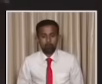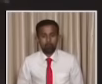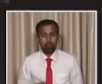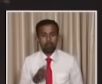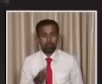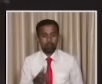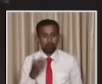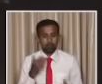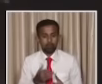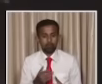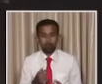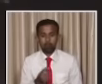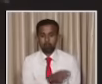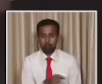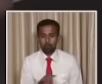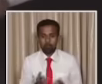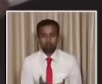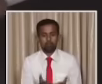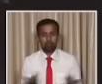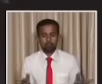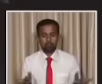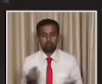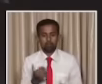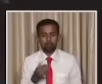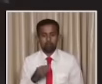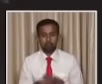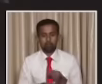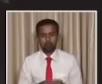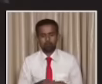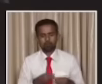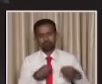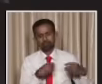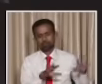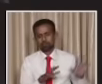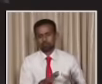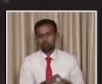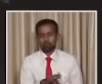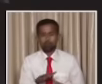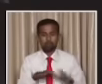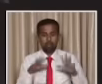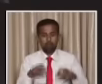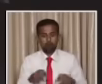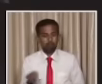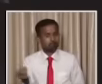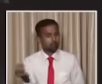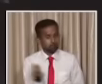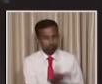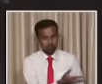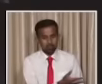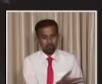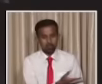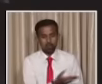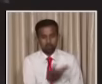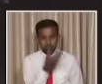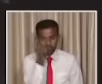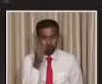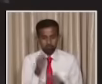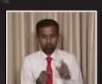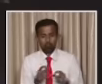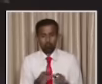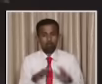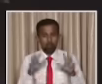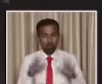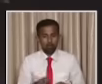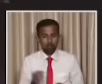මේ වෙනුවෙන් අවශ්‍ය ක්‍රියාමාර්ග නිසා සමහර සමාගම් ඇතාරලා දාලා තියෙන වතු ටිකේ අයිතිය දෙන්න මේ රටේ ජනතාවට දමිළ ජනතාවට ඒ